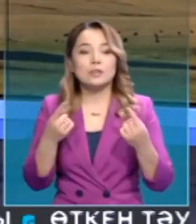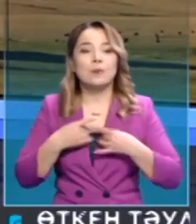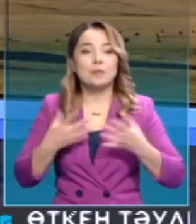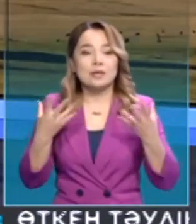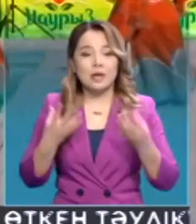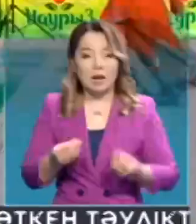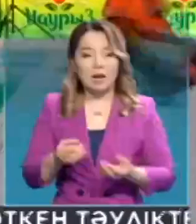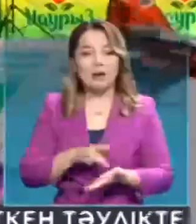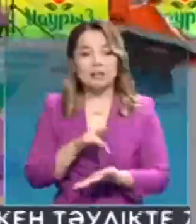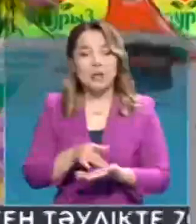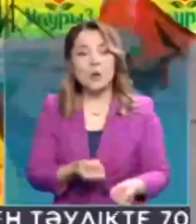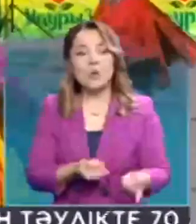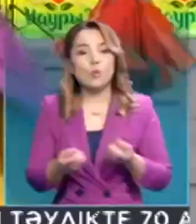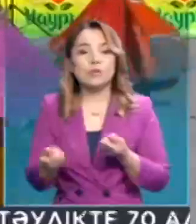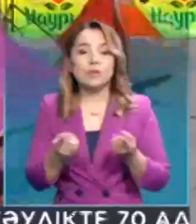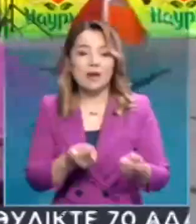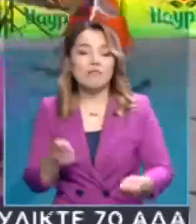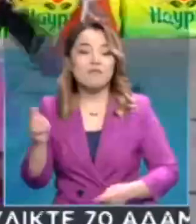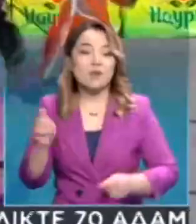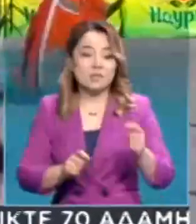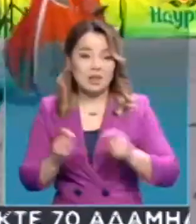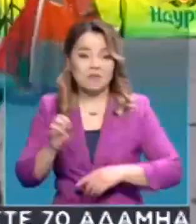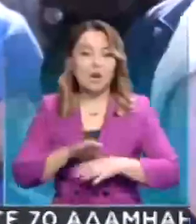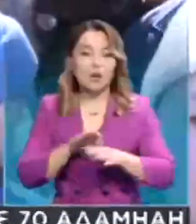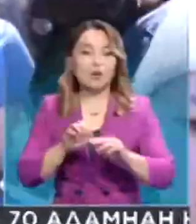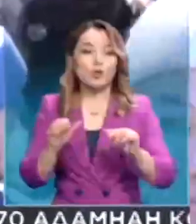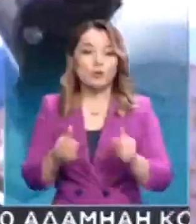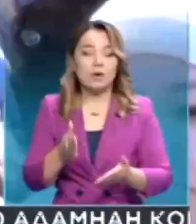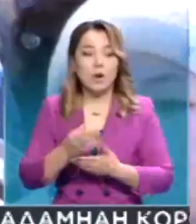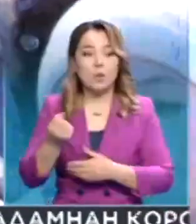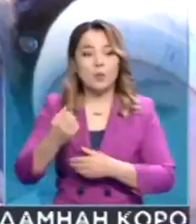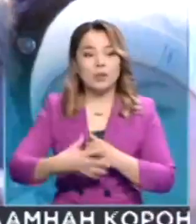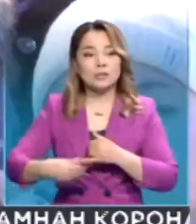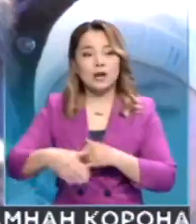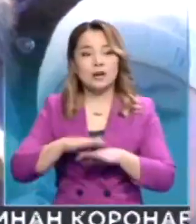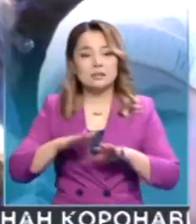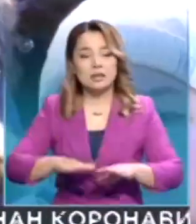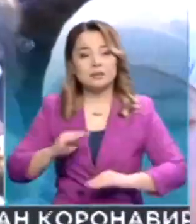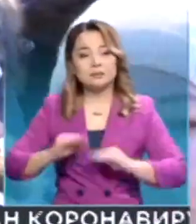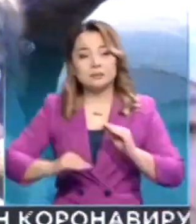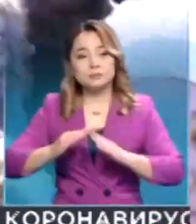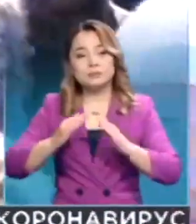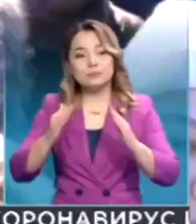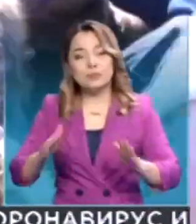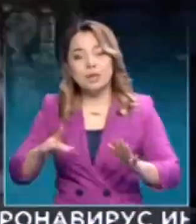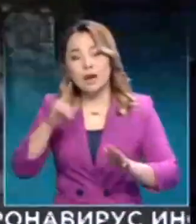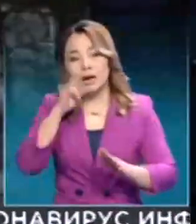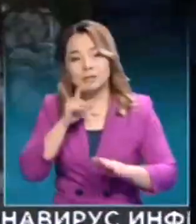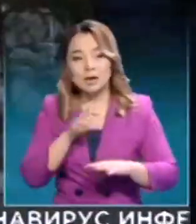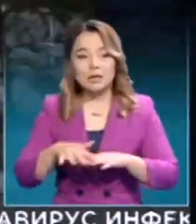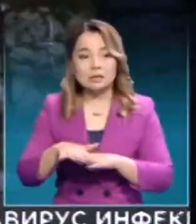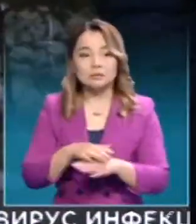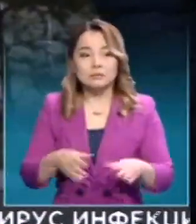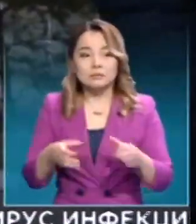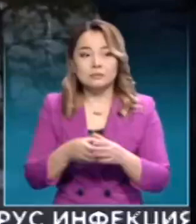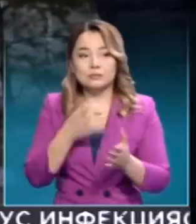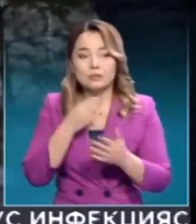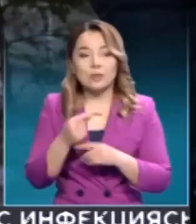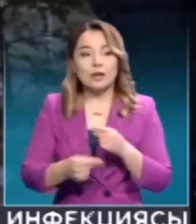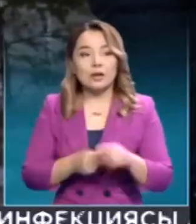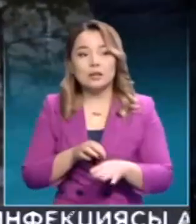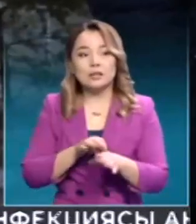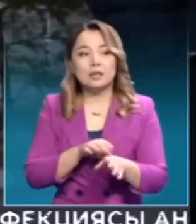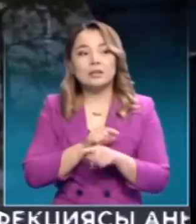орай шаһарда көшпелі өркениет фестивалі ұйымдастырылды. Орталық алаңда тігілген киіз үйлерде қазақ халқының мәдениеті мен салт